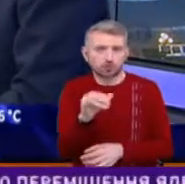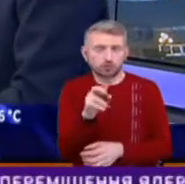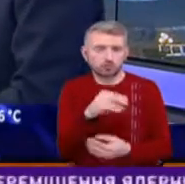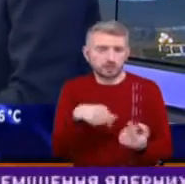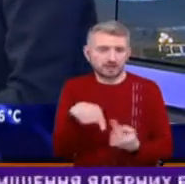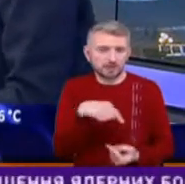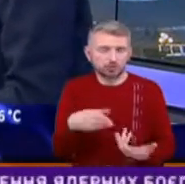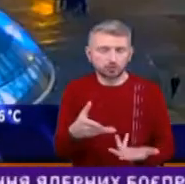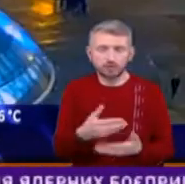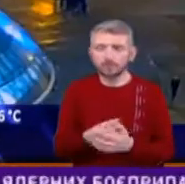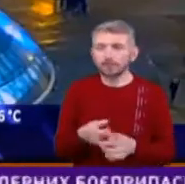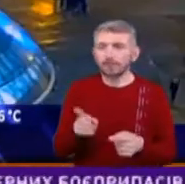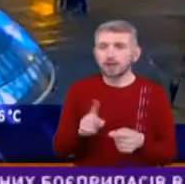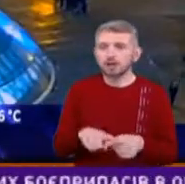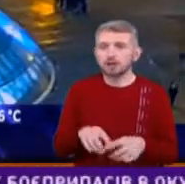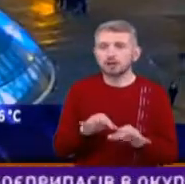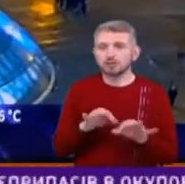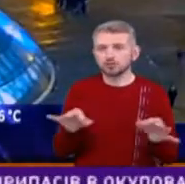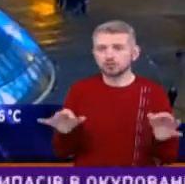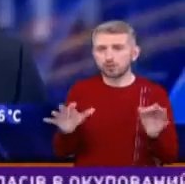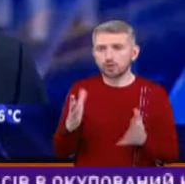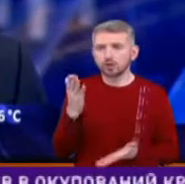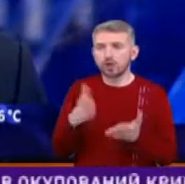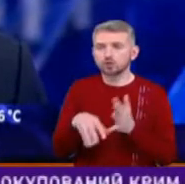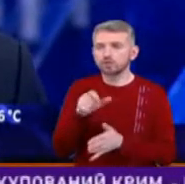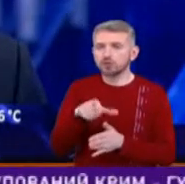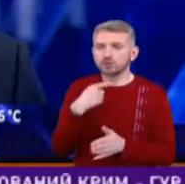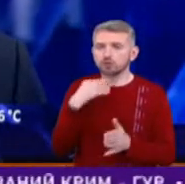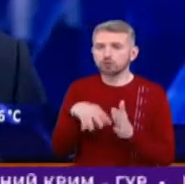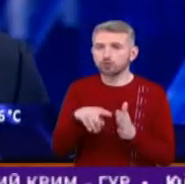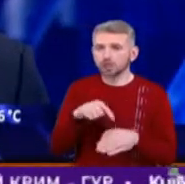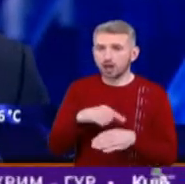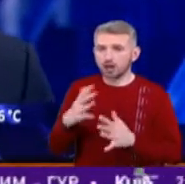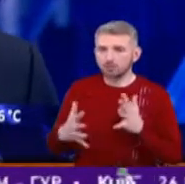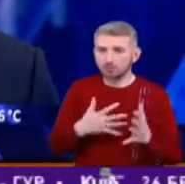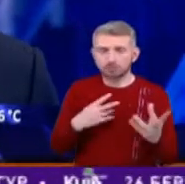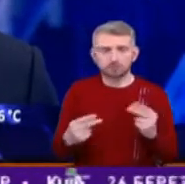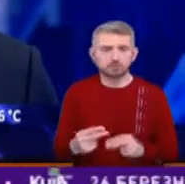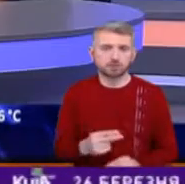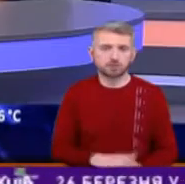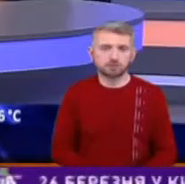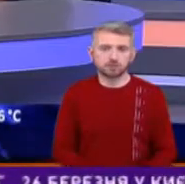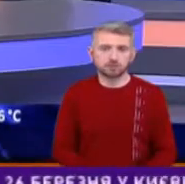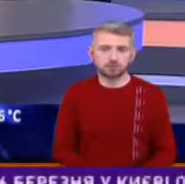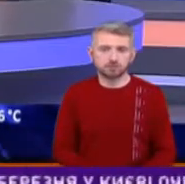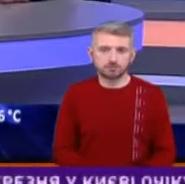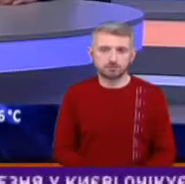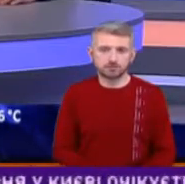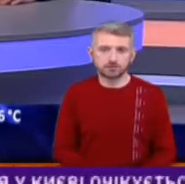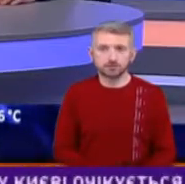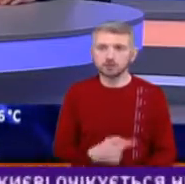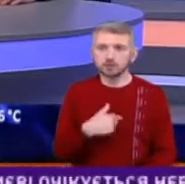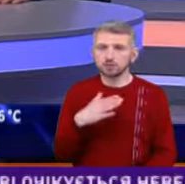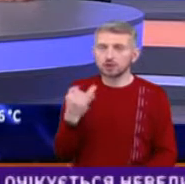шоу-бізнесу. Це чудово, але якщо виборці голосують за емоцію, ми отримаємо надзвичайно цікаву країну. От ви відповіли на запитання. В ній буде дуже